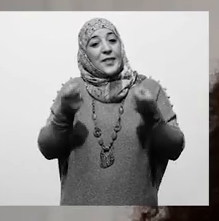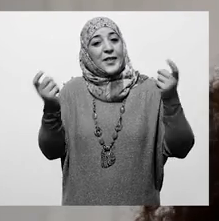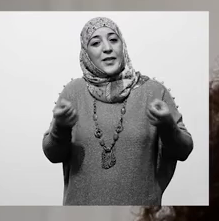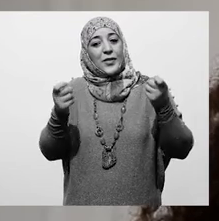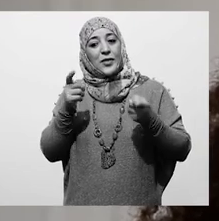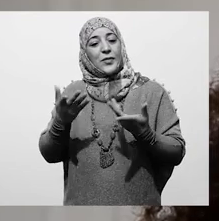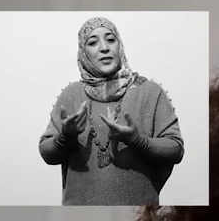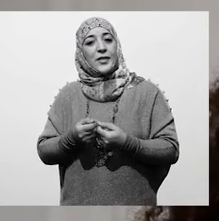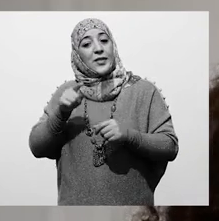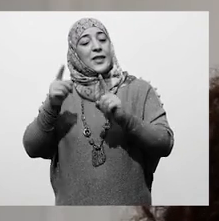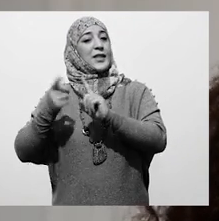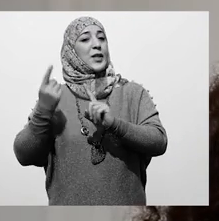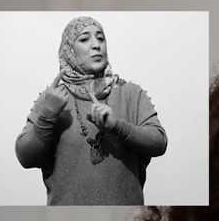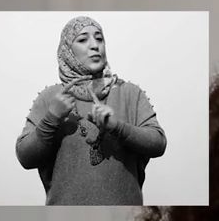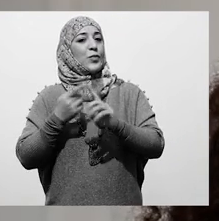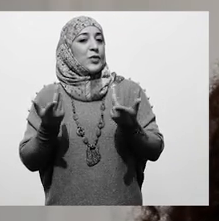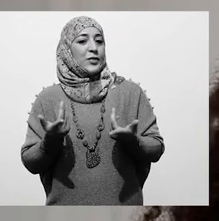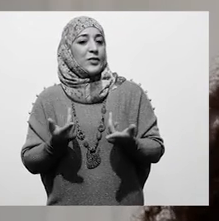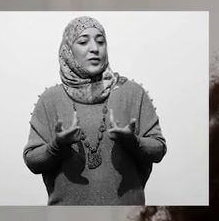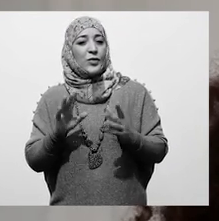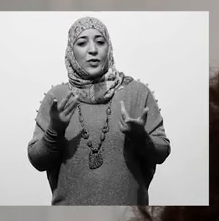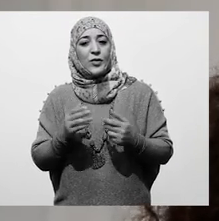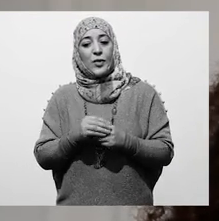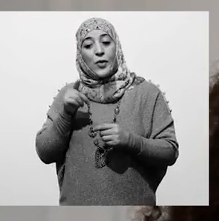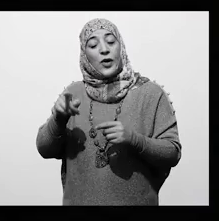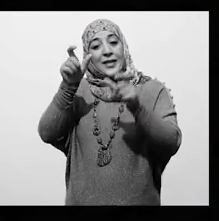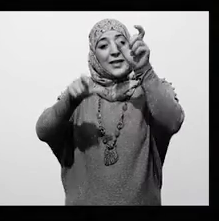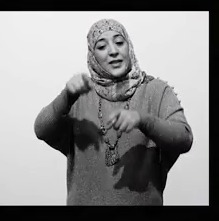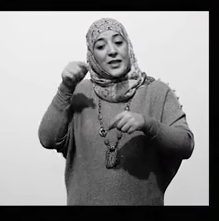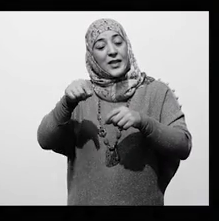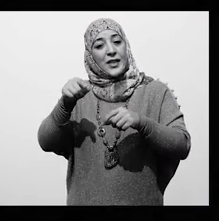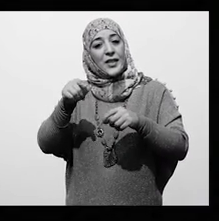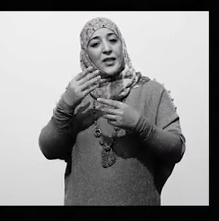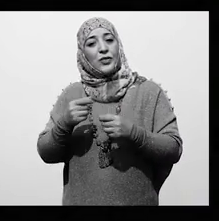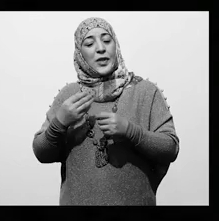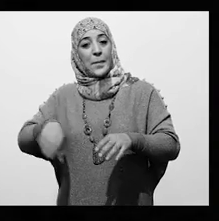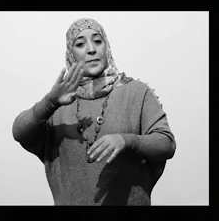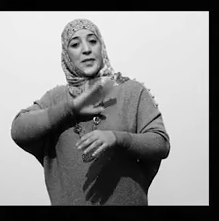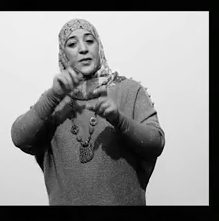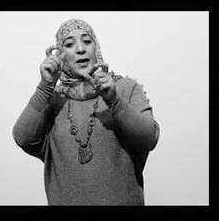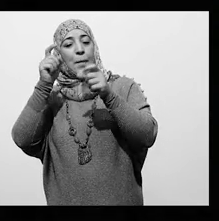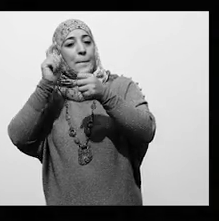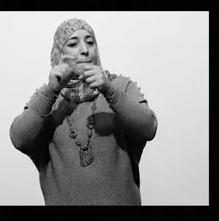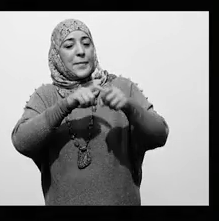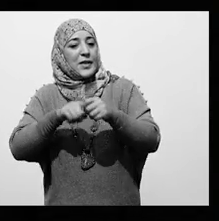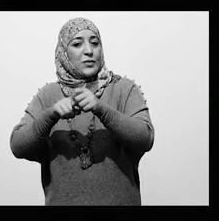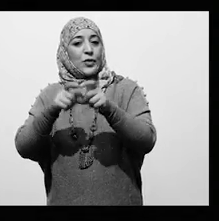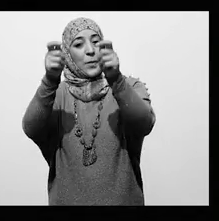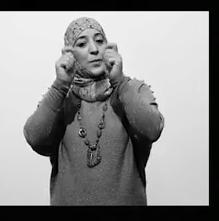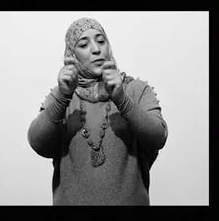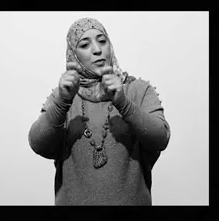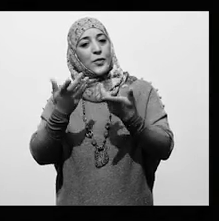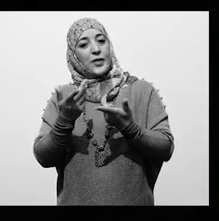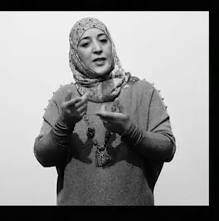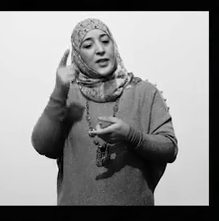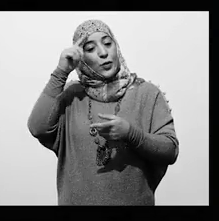certainement intéressant dans la mesure où ils vont porter la participation politique des personnes ont suivi son